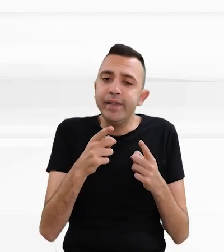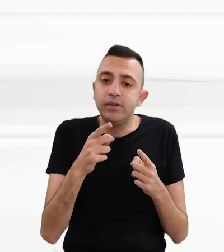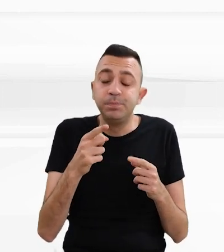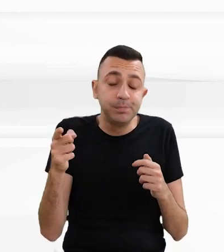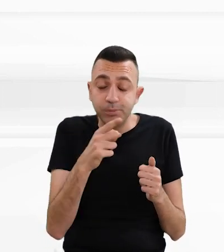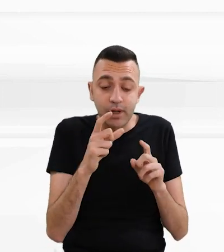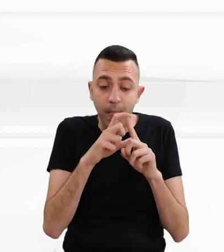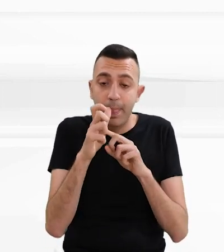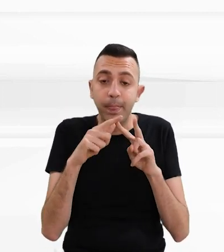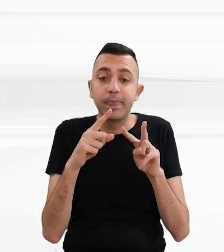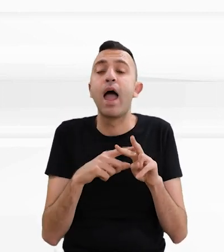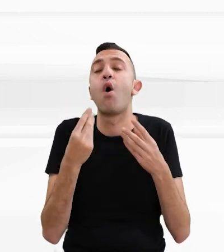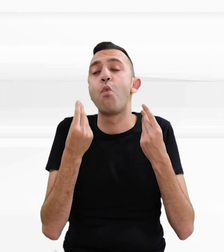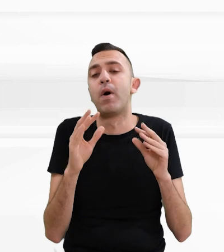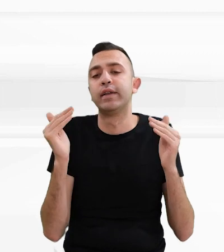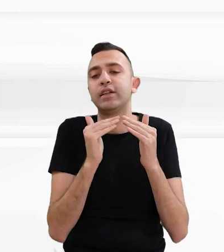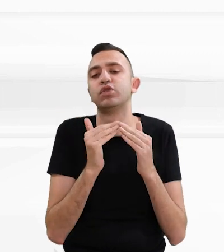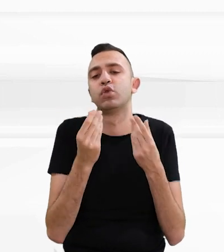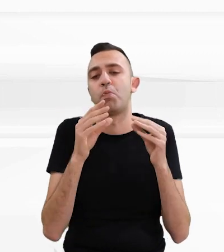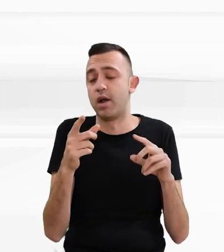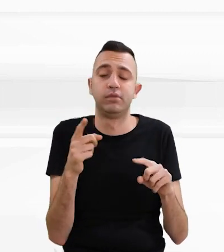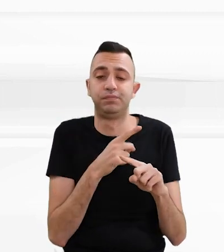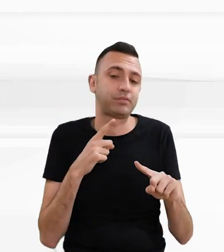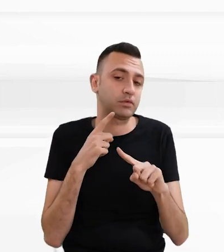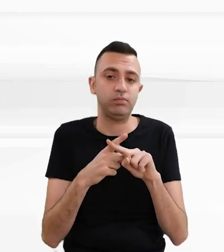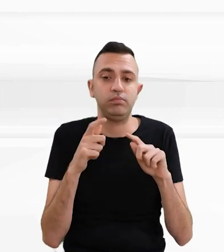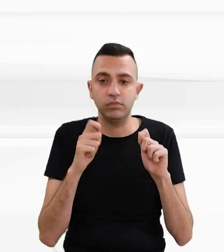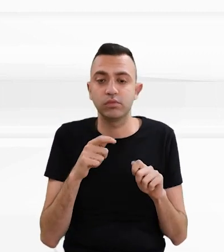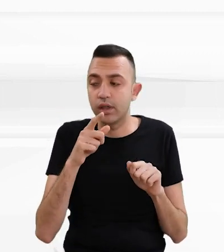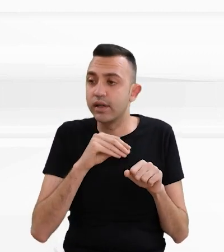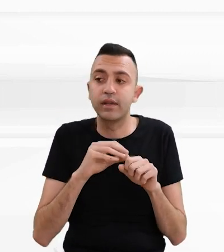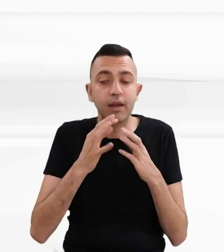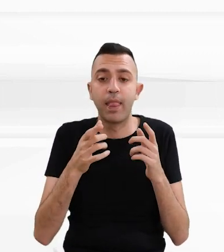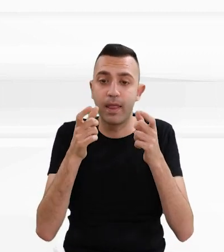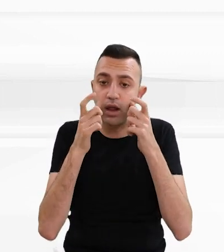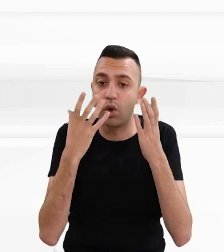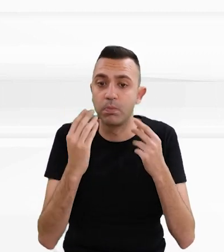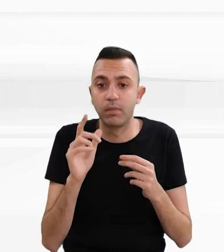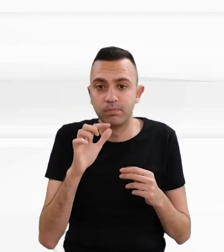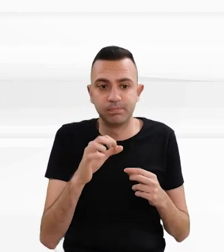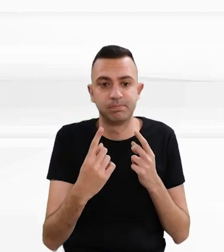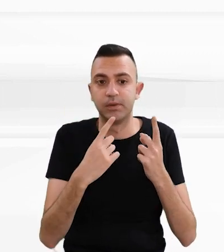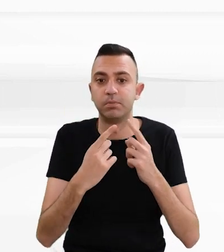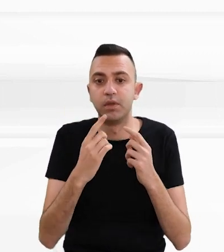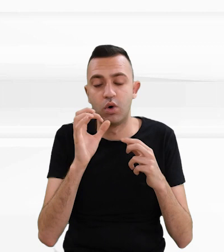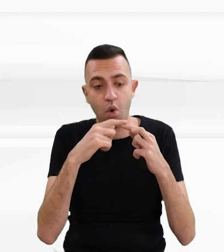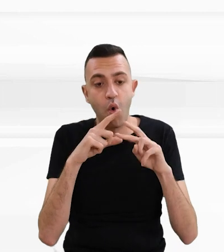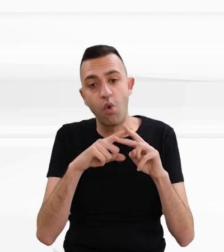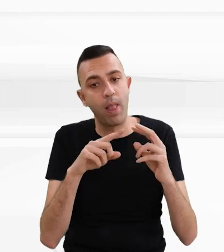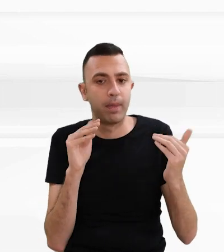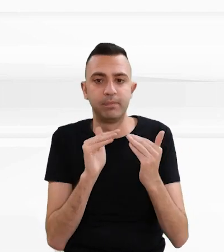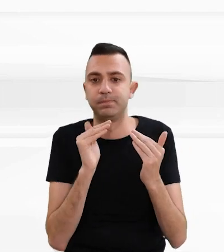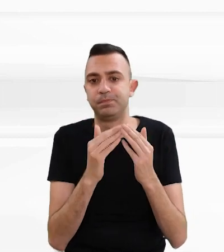olmayan ifadeler çarpılacak çarpacağız Peki bunu yaparken neye dikkat etmem lazım birbirine oranının en çok olması lazım